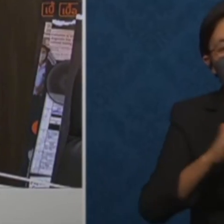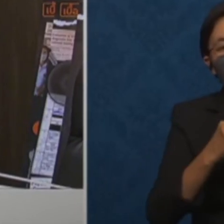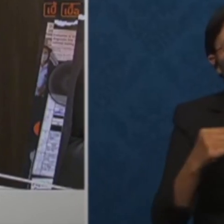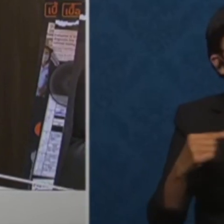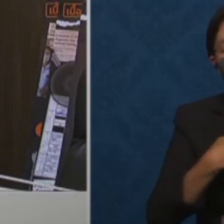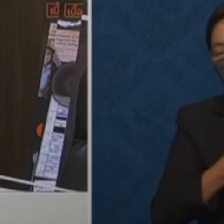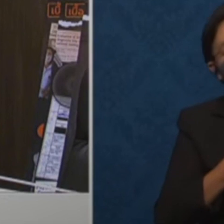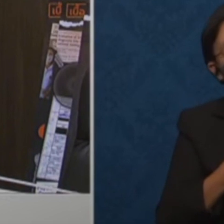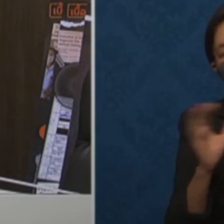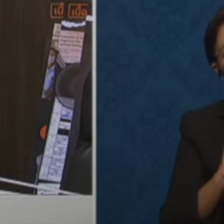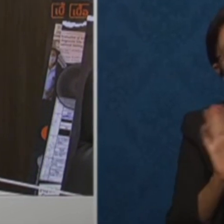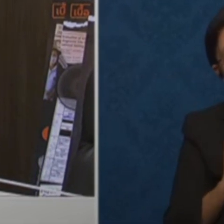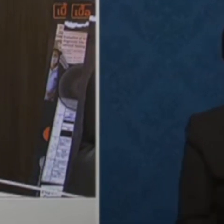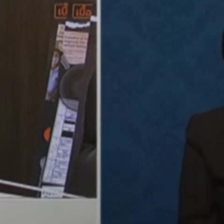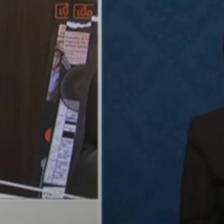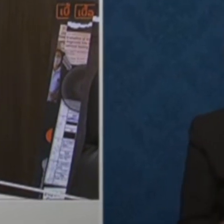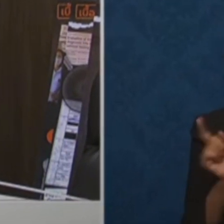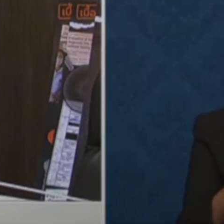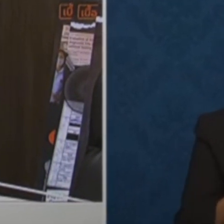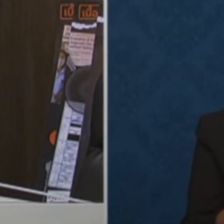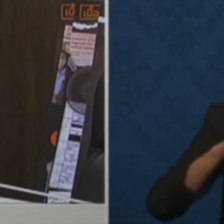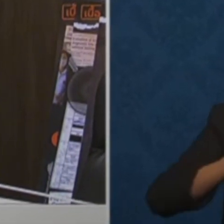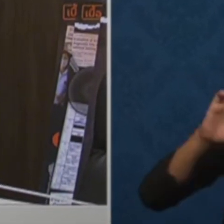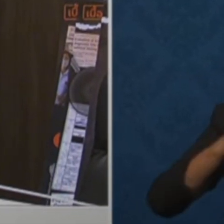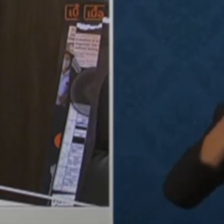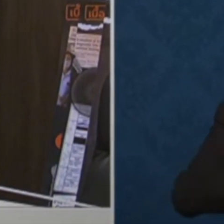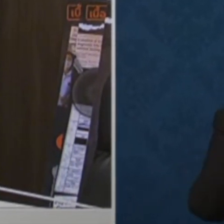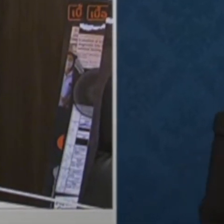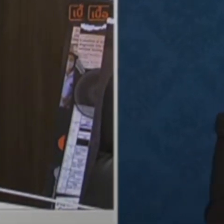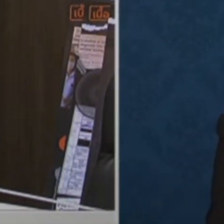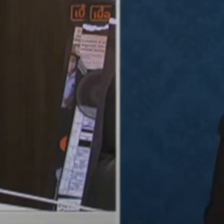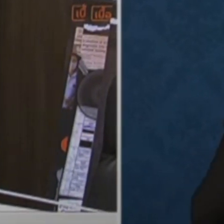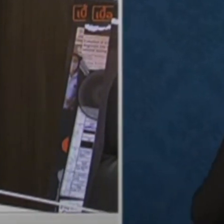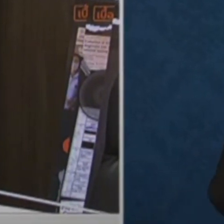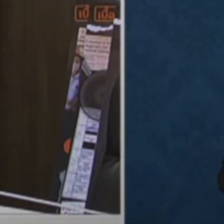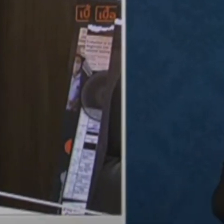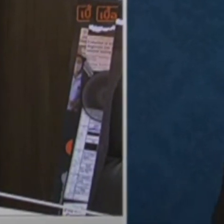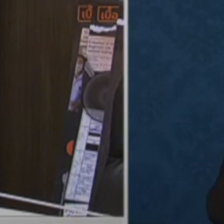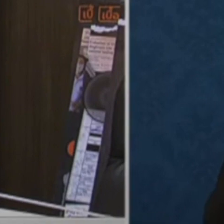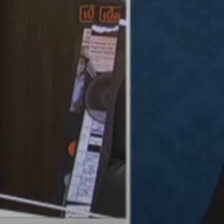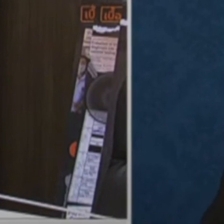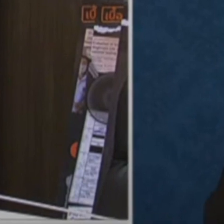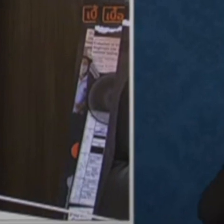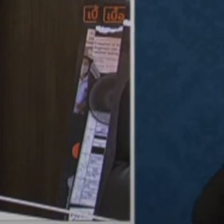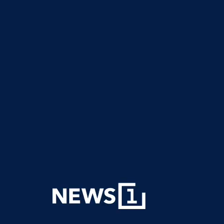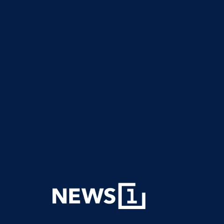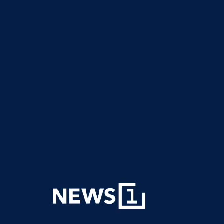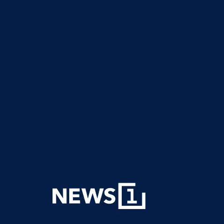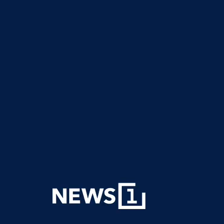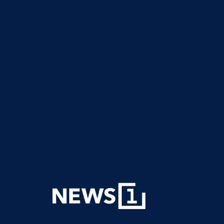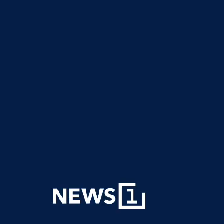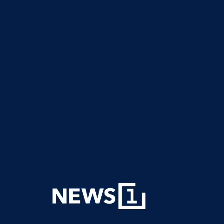ถึงเวลาที่เราต้เอามัิดภษทาเนยบรัฐบาลออกจากประเทศของเราและปลอยให้พระเทศไทยเรา เดอ polsk、ไม่ไดเสีทีนึง